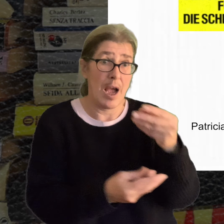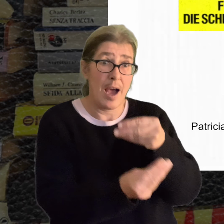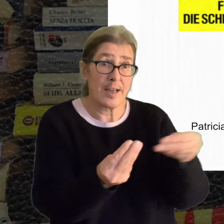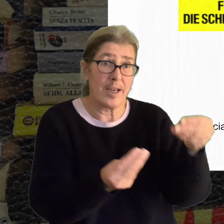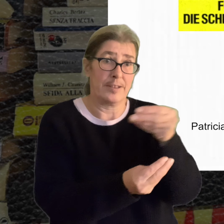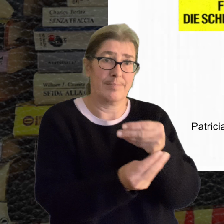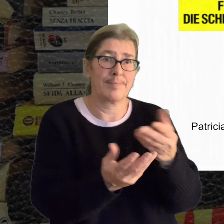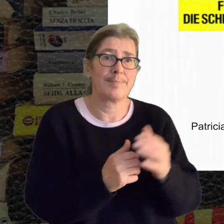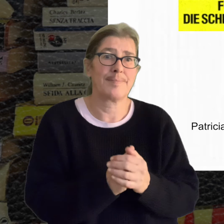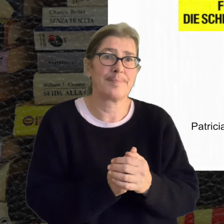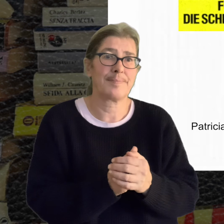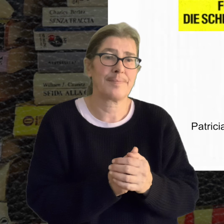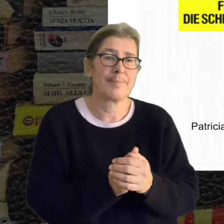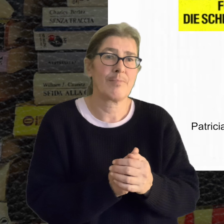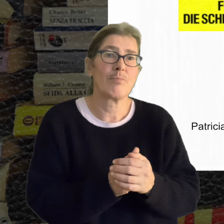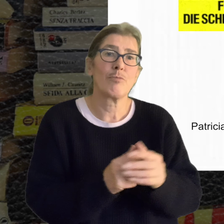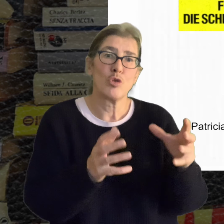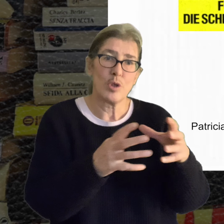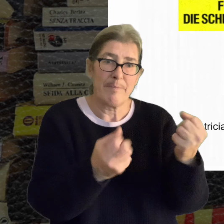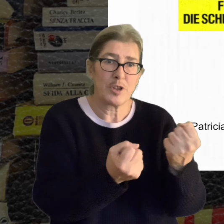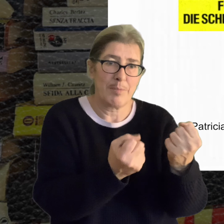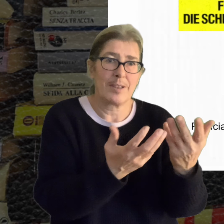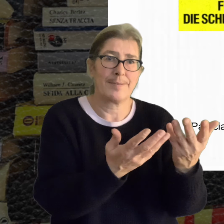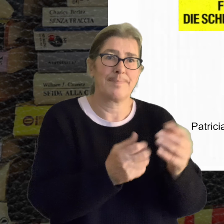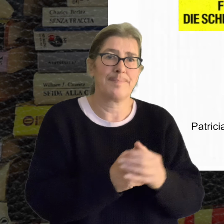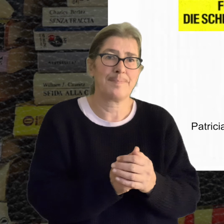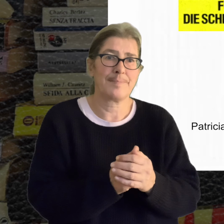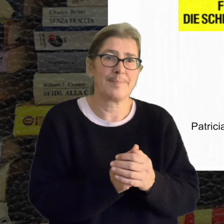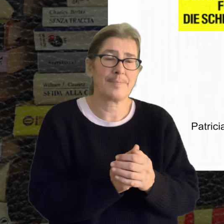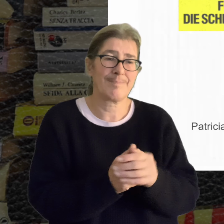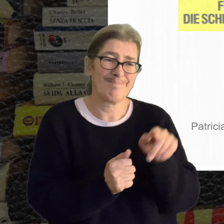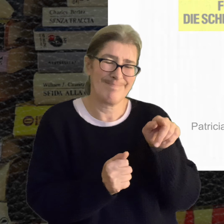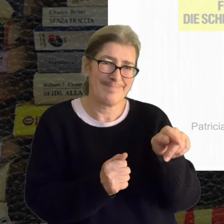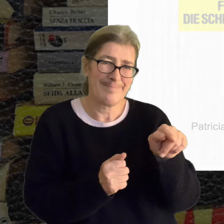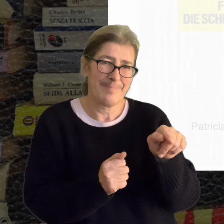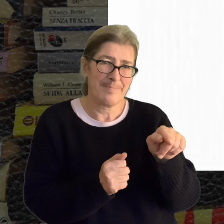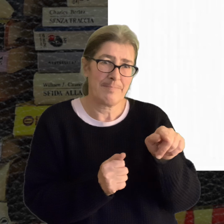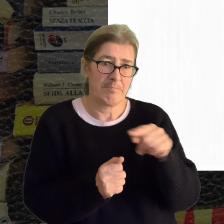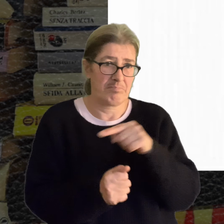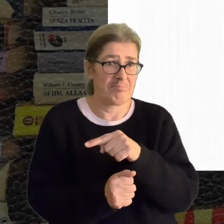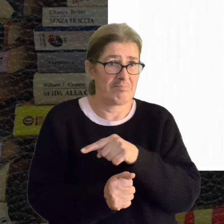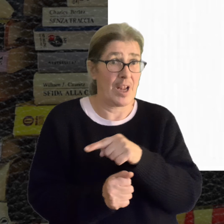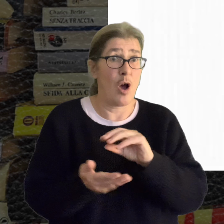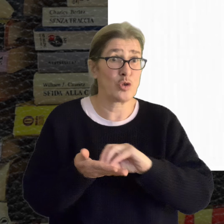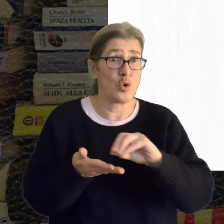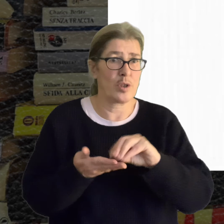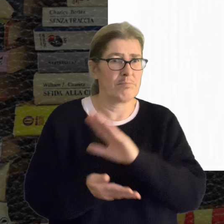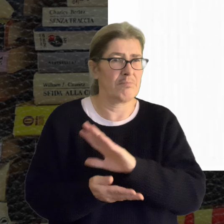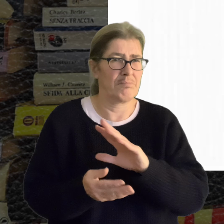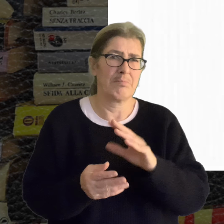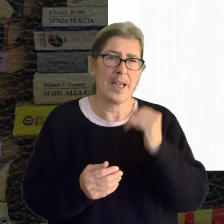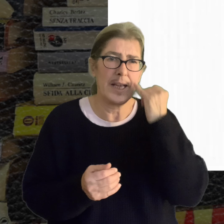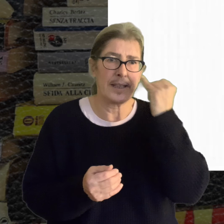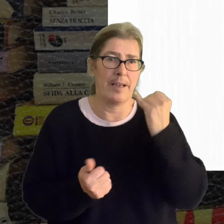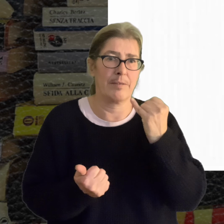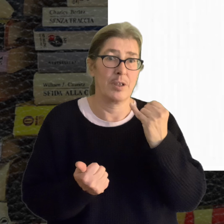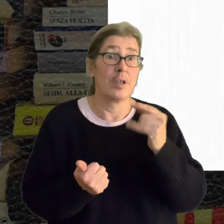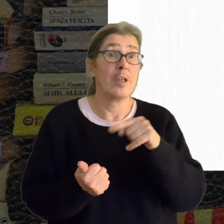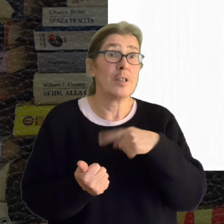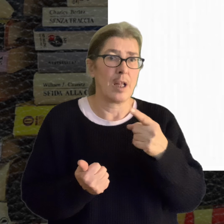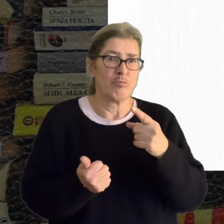handeln miteinander die machen was miteinander und das ist so die grundlegende Idee jetzt einfach von der Autorin und